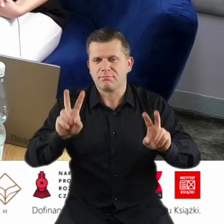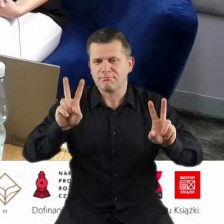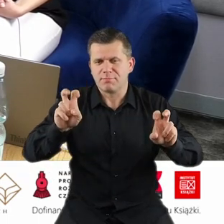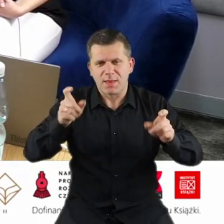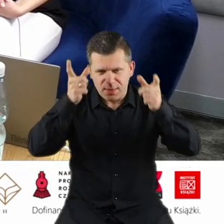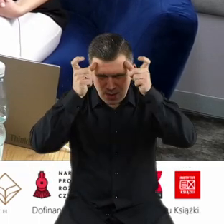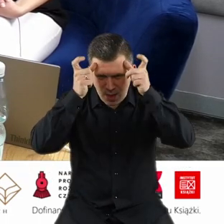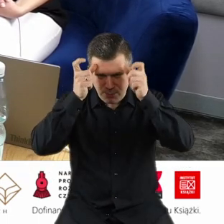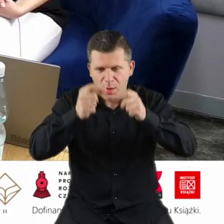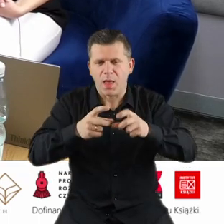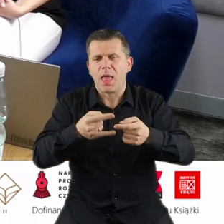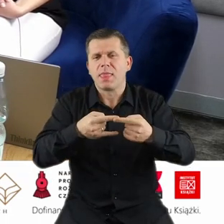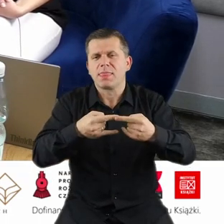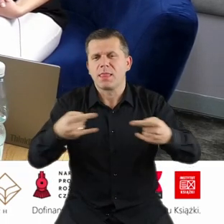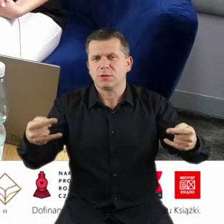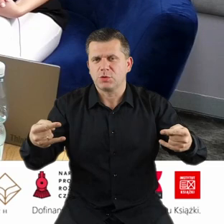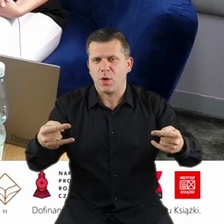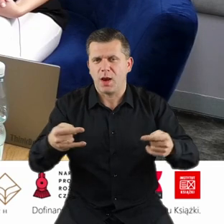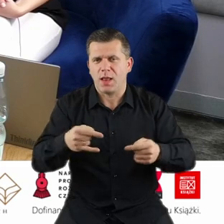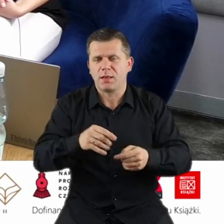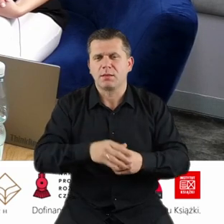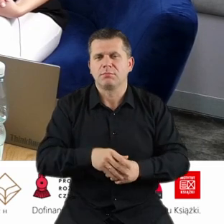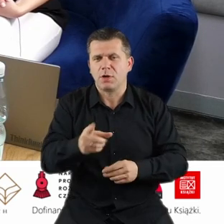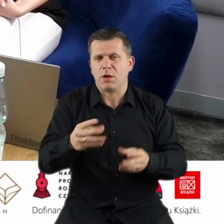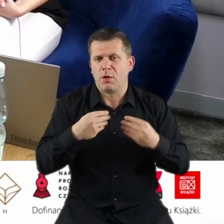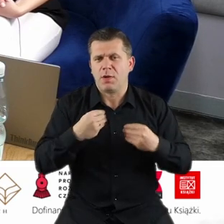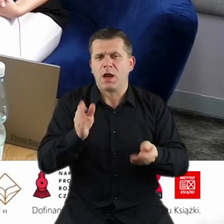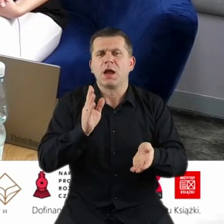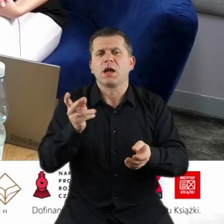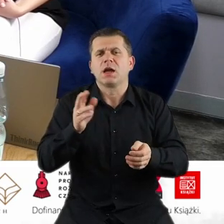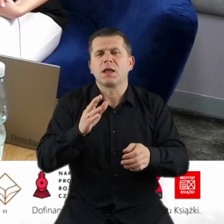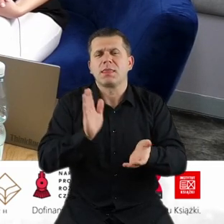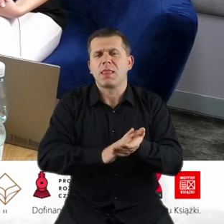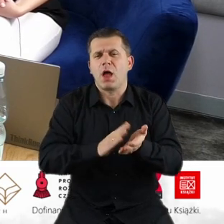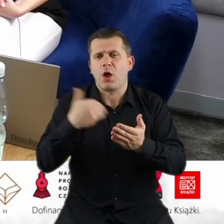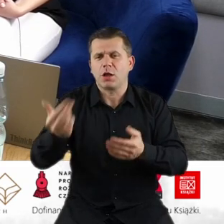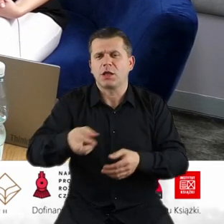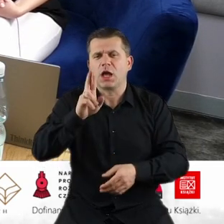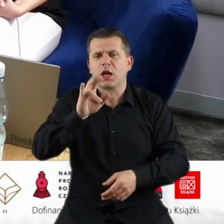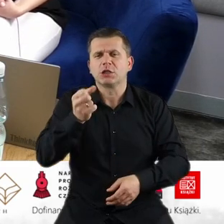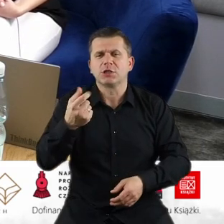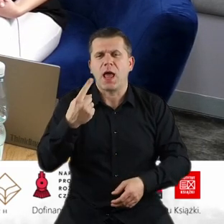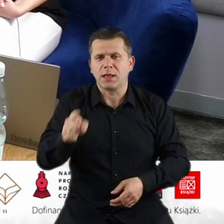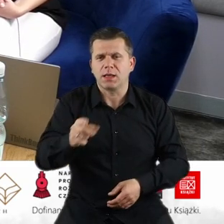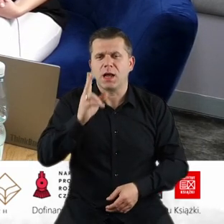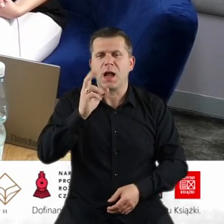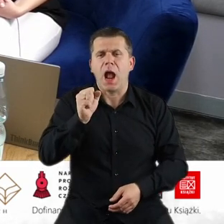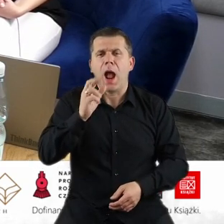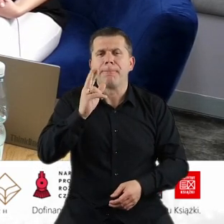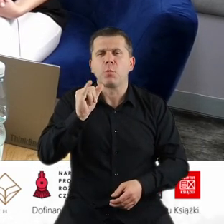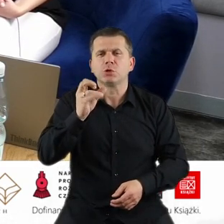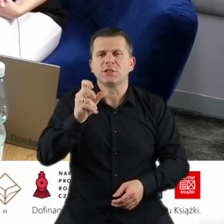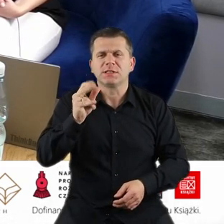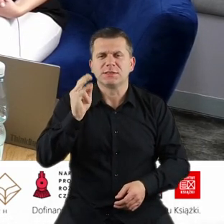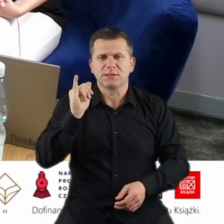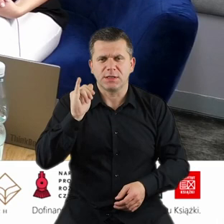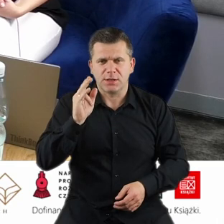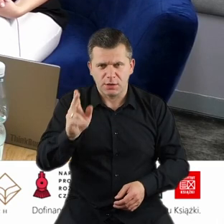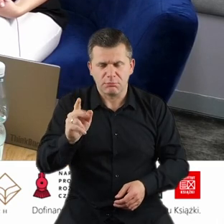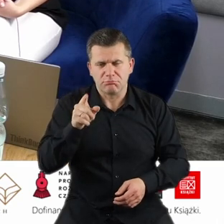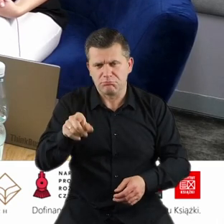Diabeł i tabliczka czekolady otrzymał pan nagrodę imienia Ryszarda Kapuścińskiego i na podstawie tego zbioru